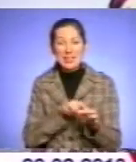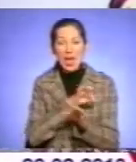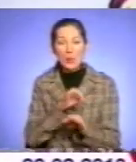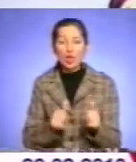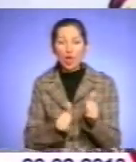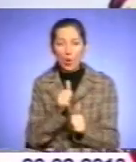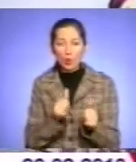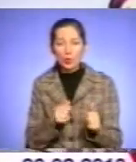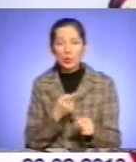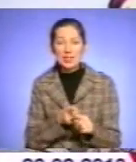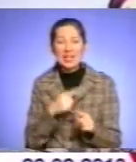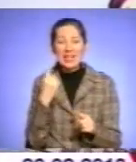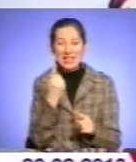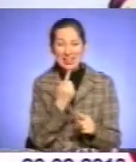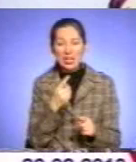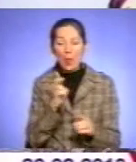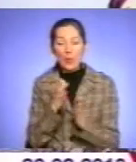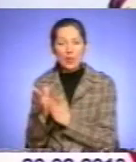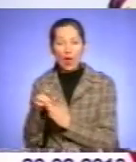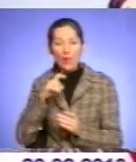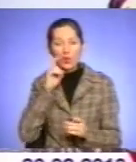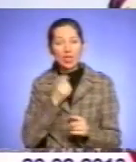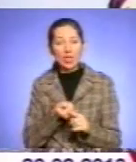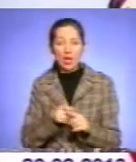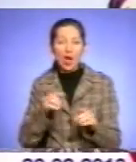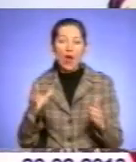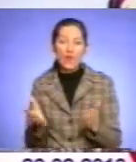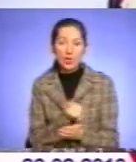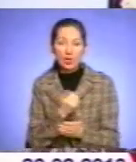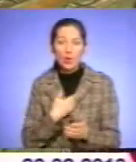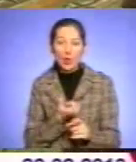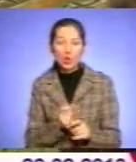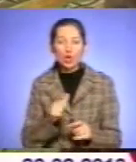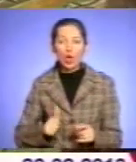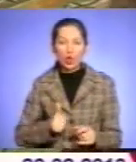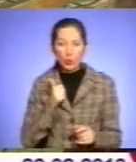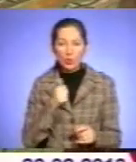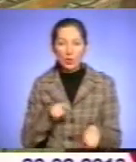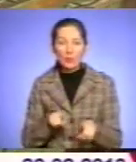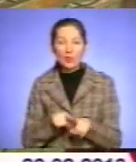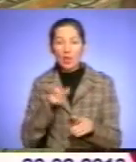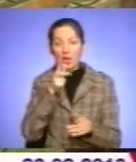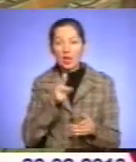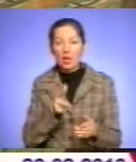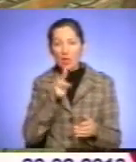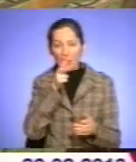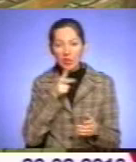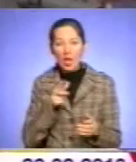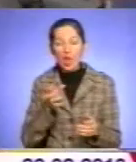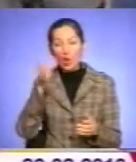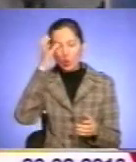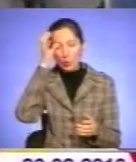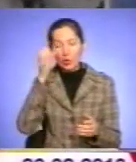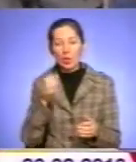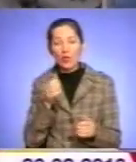конкурс, і це єдина бібліотека в Україні, яка виграла. Так що ми дуже гордимося. Такий квартал розумників доступний кожній